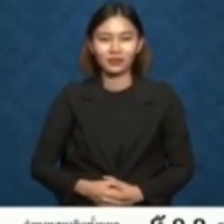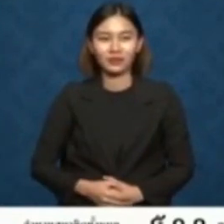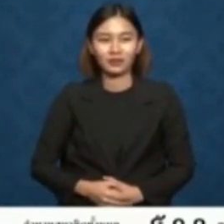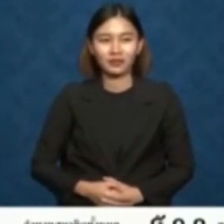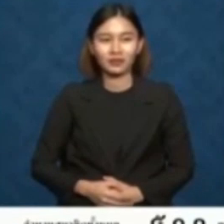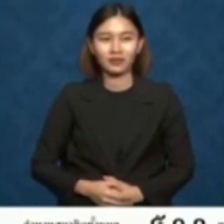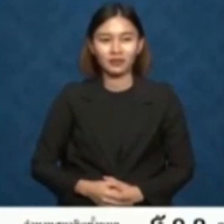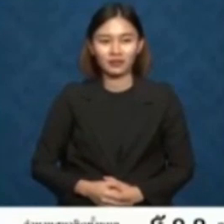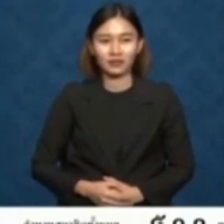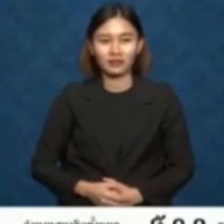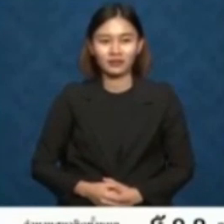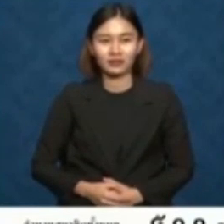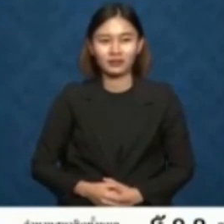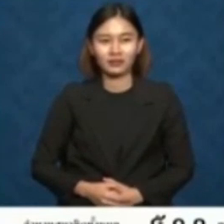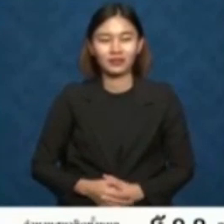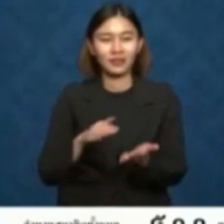านสุรเกียรติเทียนทองครับ